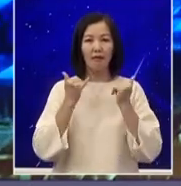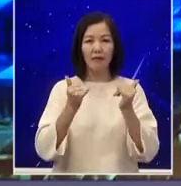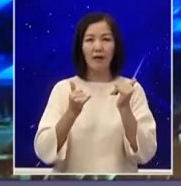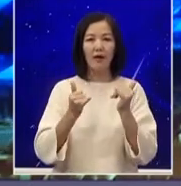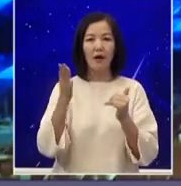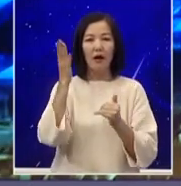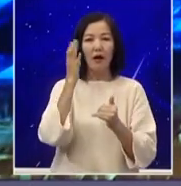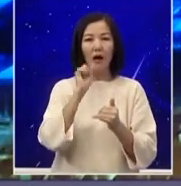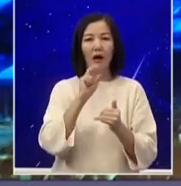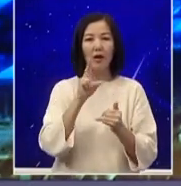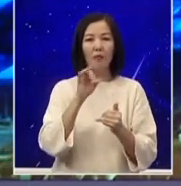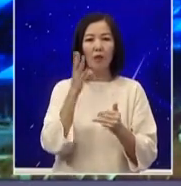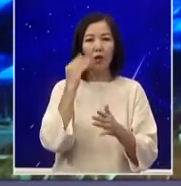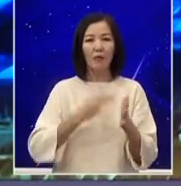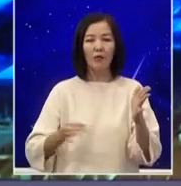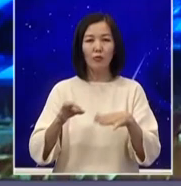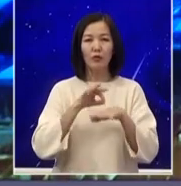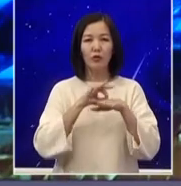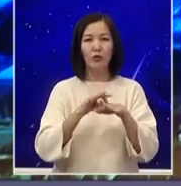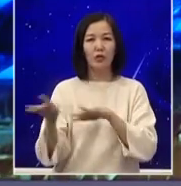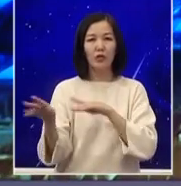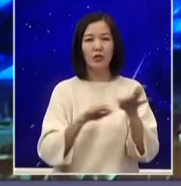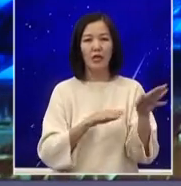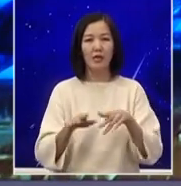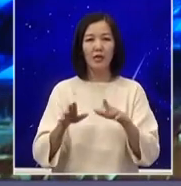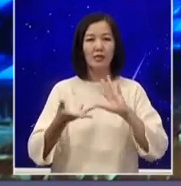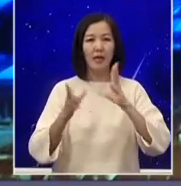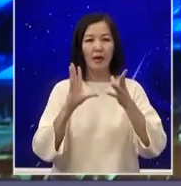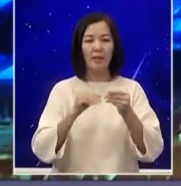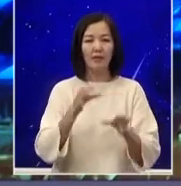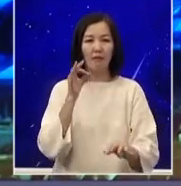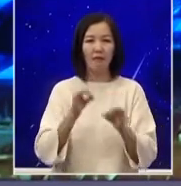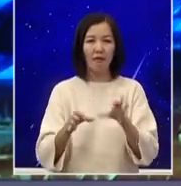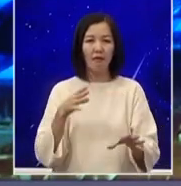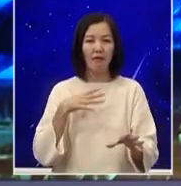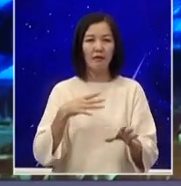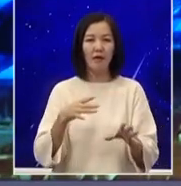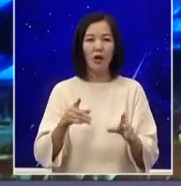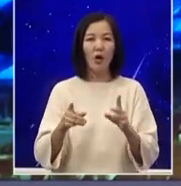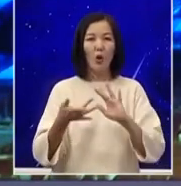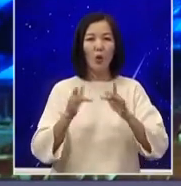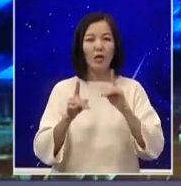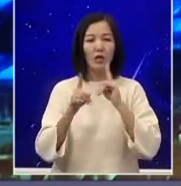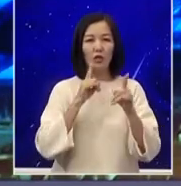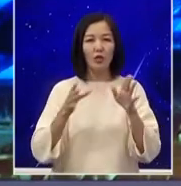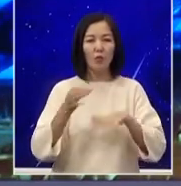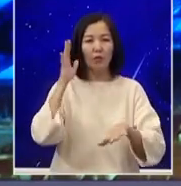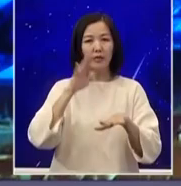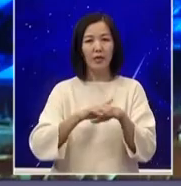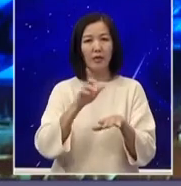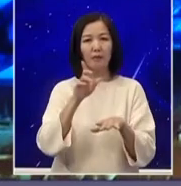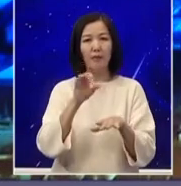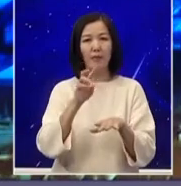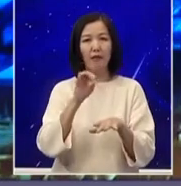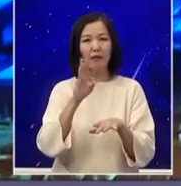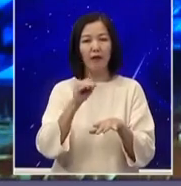бойынша Ақмола мен Алматы облысында жүргізілген шаралар сарапқа салынды, талқыланды. Онлайн жиында облыс әкімі Амандық Ғаббасұлы